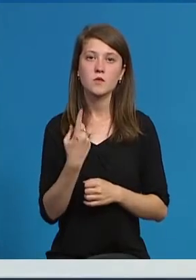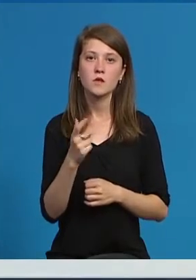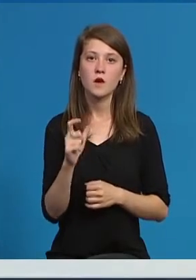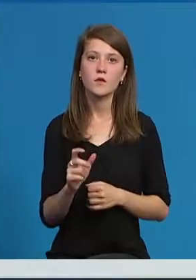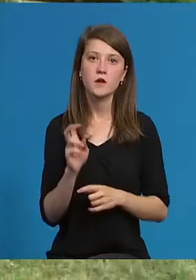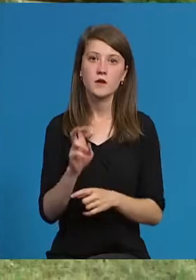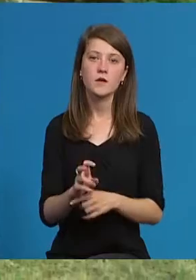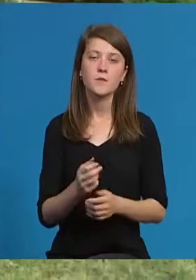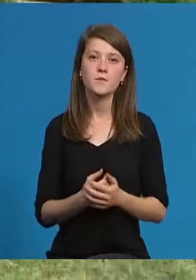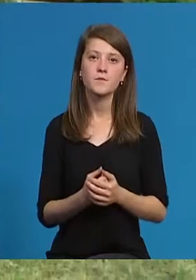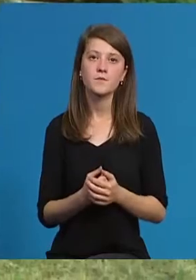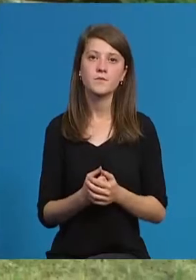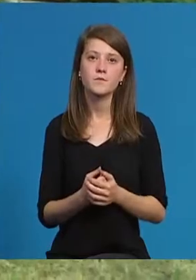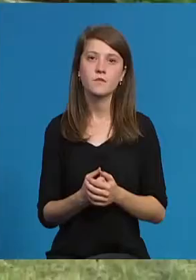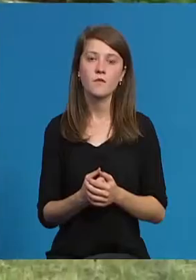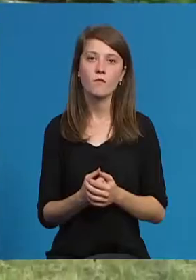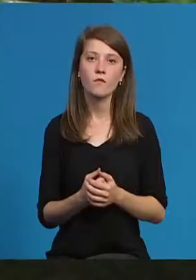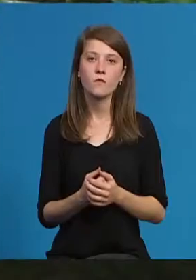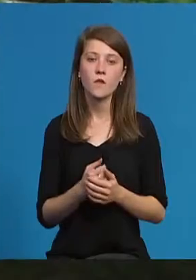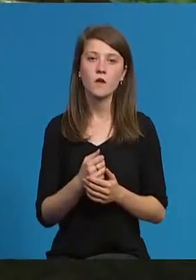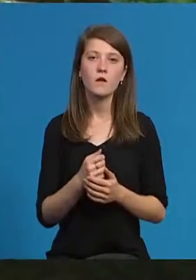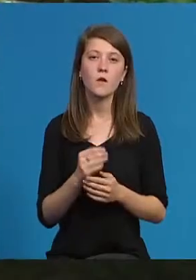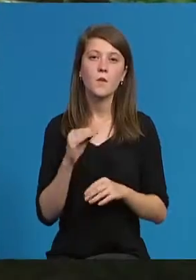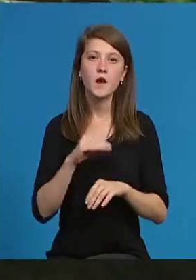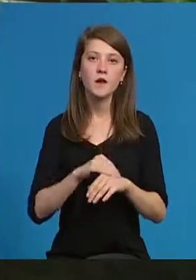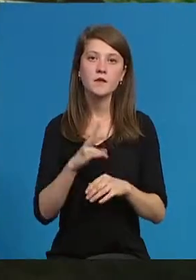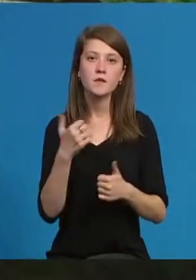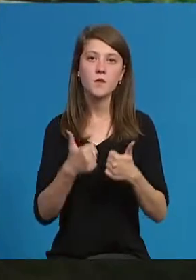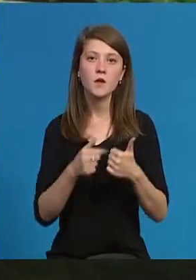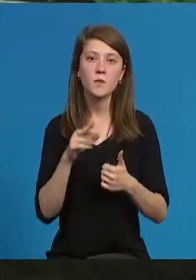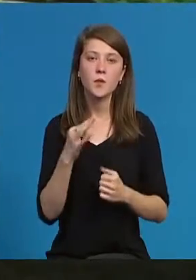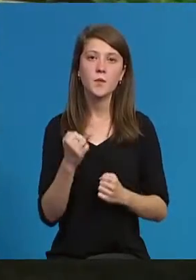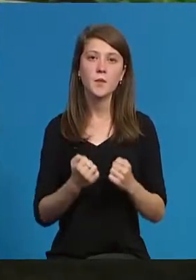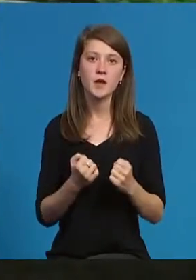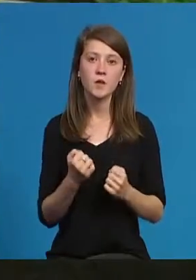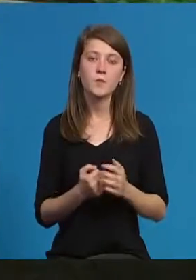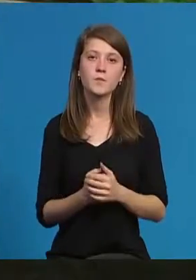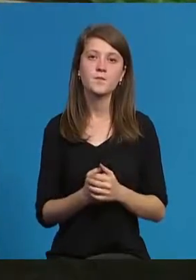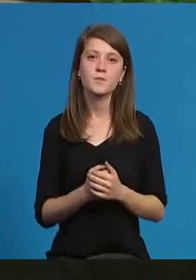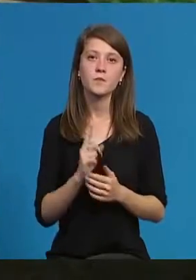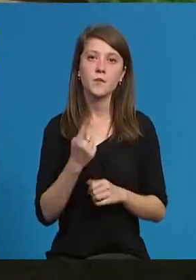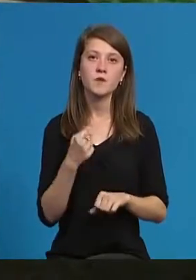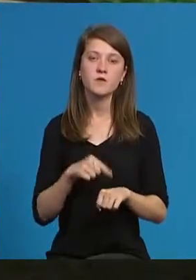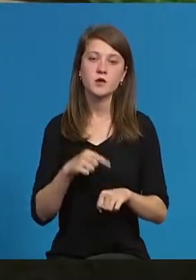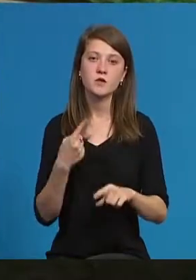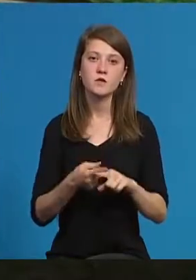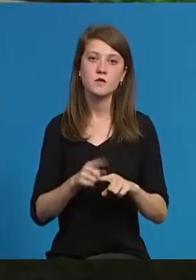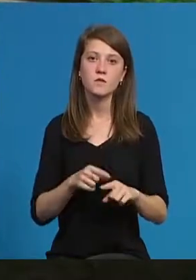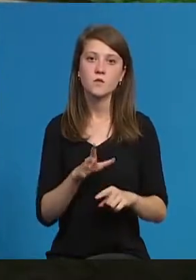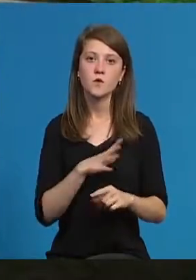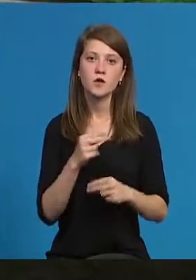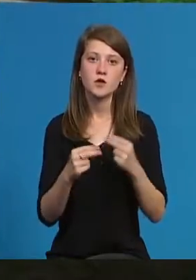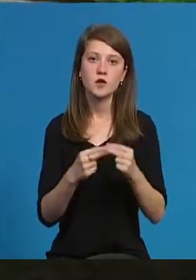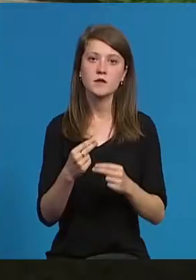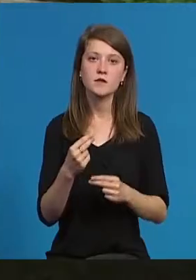людина. Опеклася на змаганнях по бігу. Ось перші відчуття, це було через